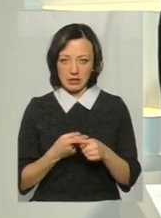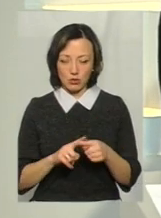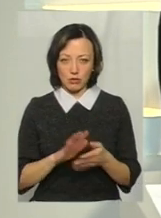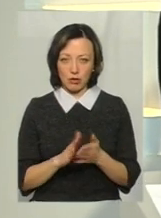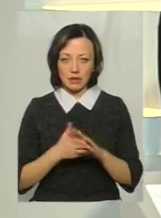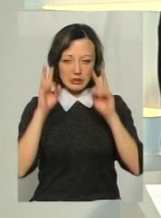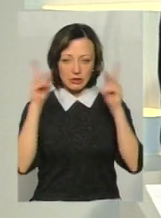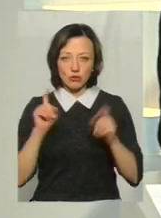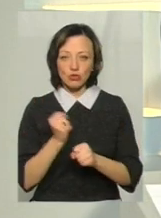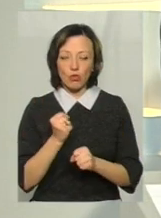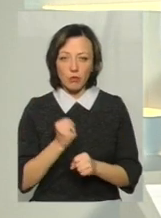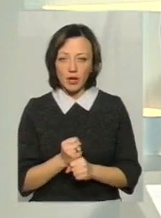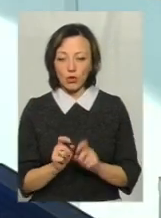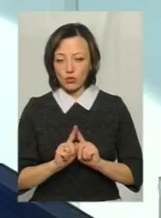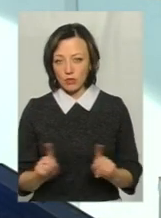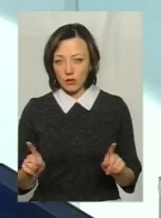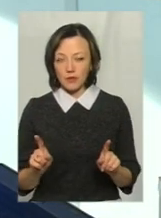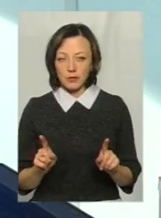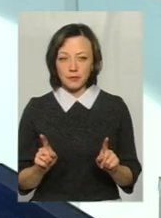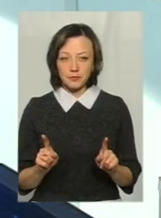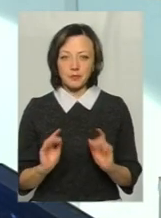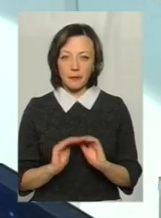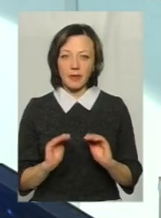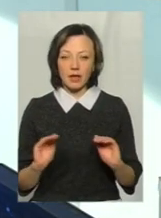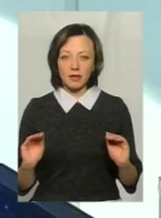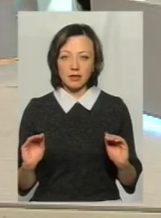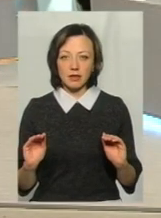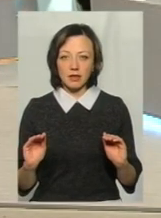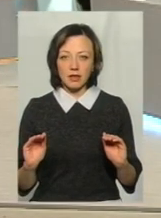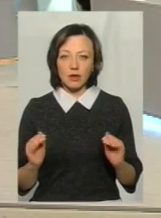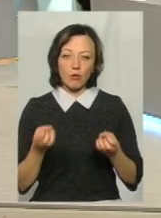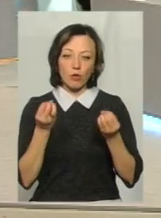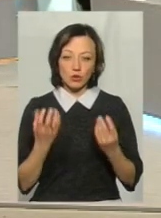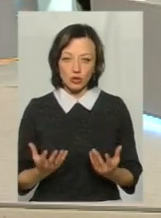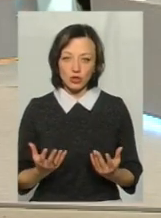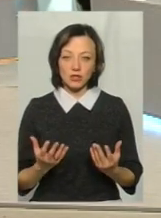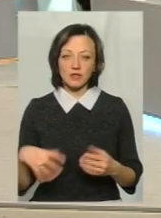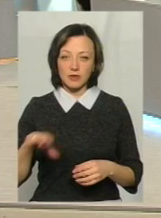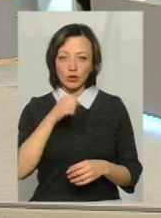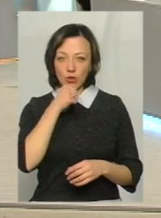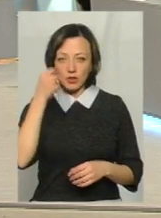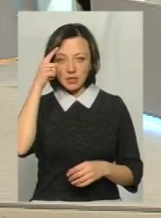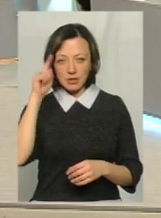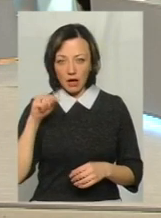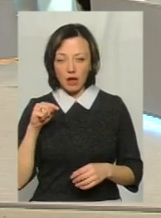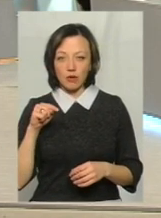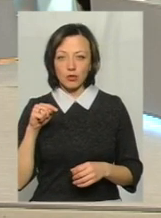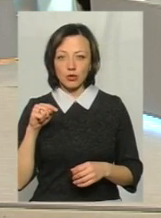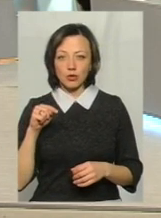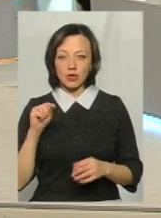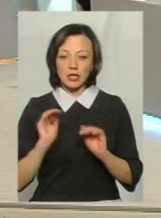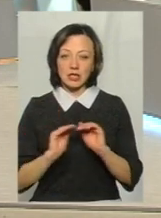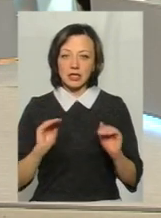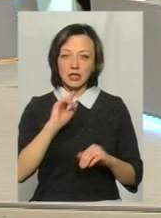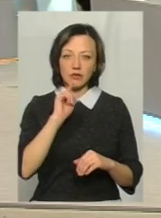не знає, що робити, тому що особливо, ну, маю на увазі з дітьми, так би мовити, простіше, тому що всі ми дорослі, ми знаємо. Коли діти там